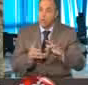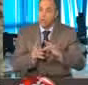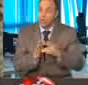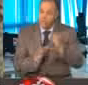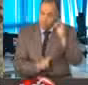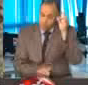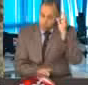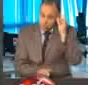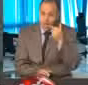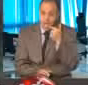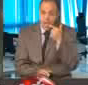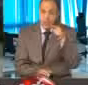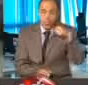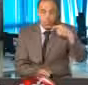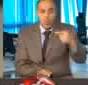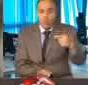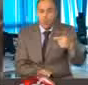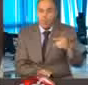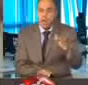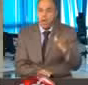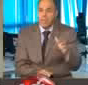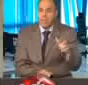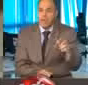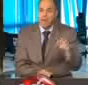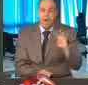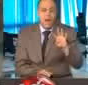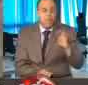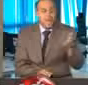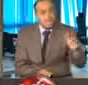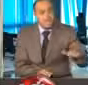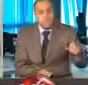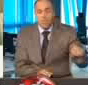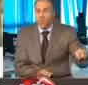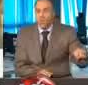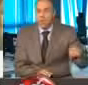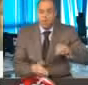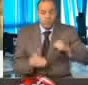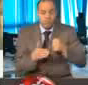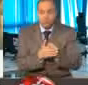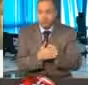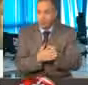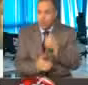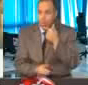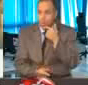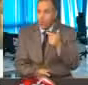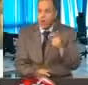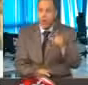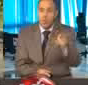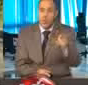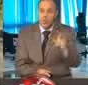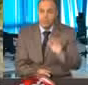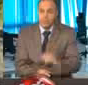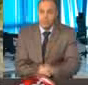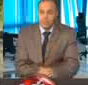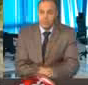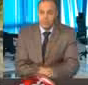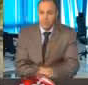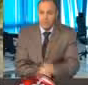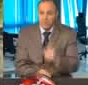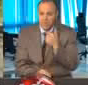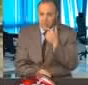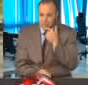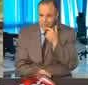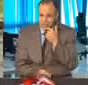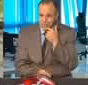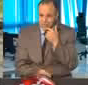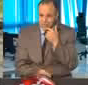البلاد تخلف يوميا ما يعادل 4 قتلى جراء الحوادث المرتكبة من قبل مستعمليها. في العائلة عندنا شكون